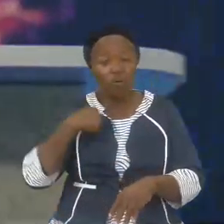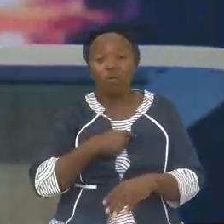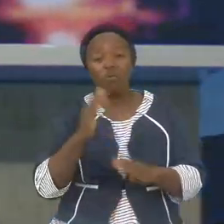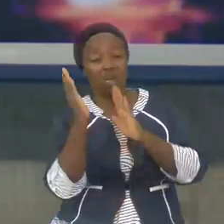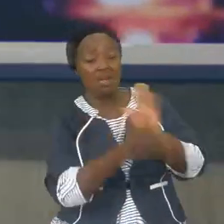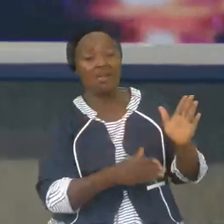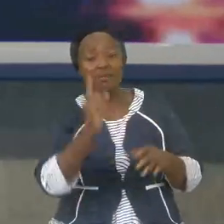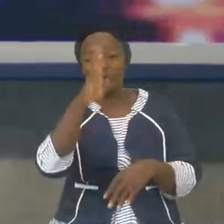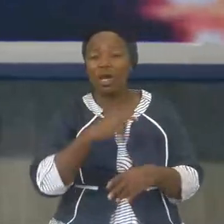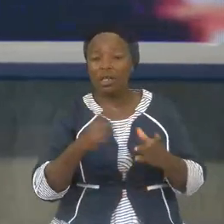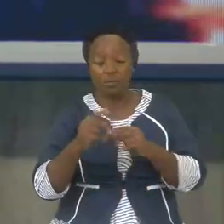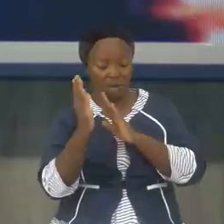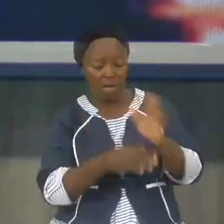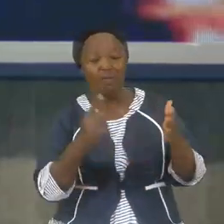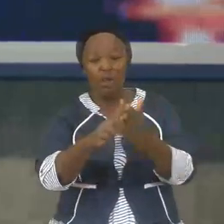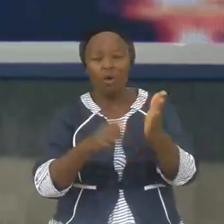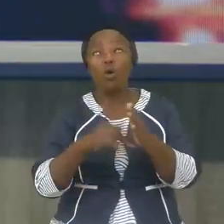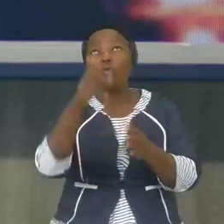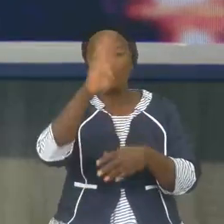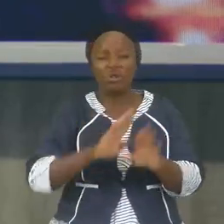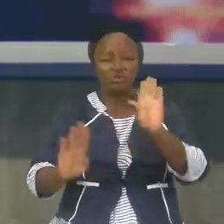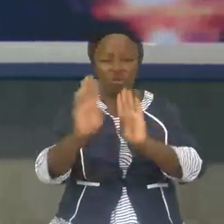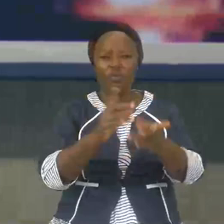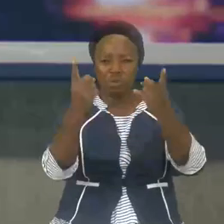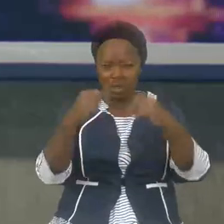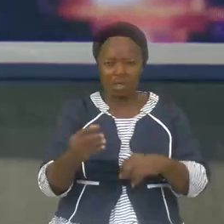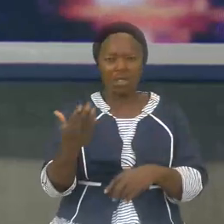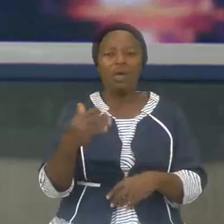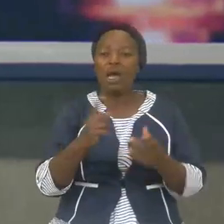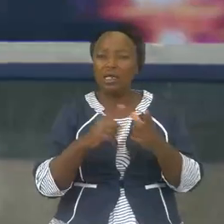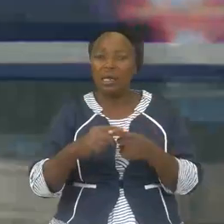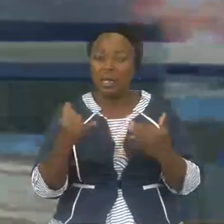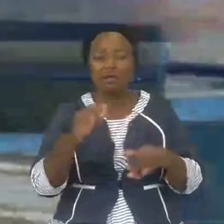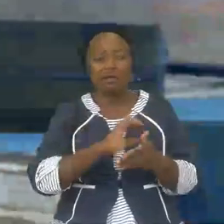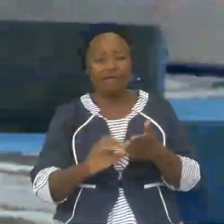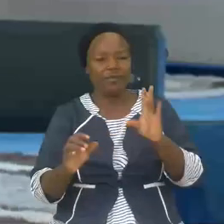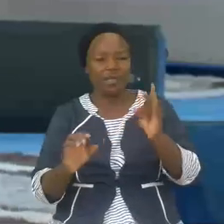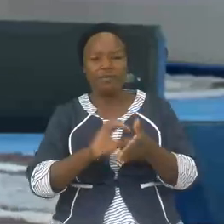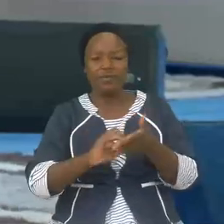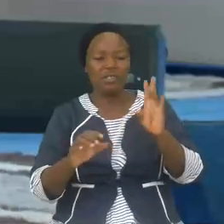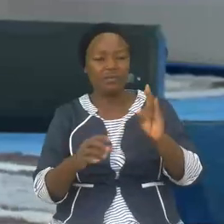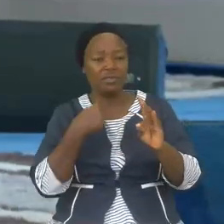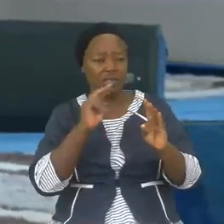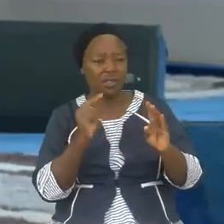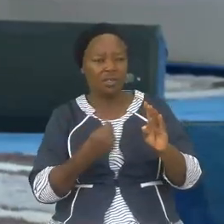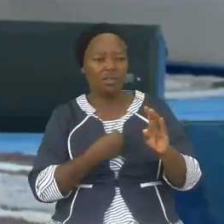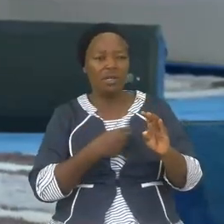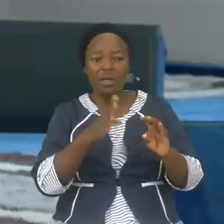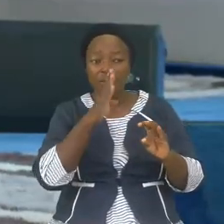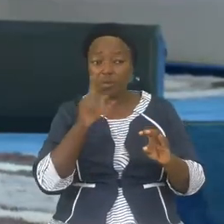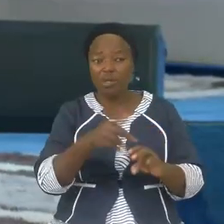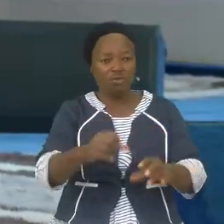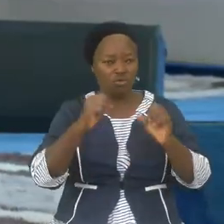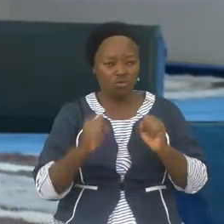qu'on a oublié Dieu, on a oublié la loi de Dieu. Les problèmes sont arrivés. Maintenant, le verset 7. Vous